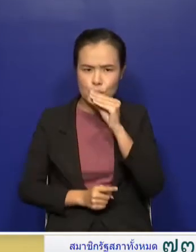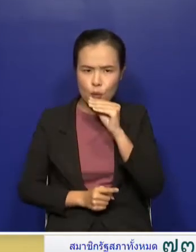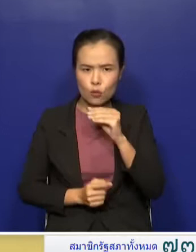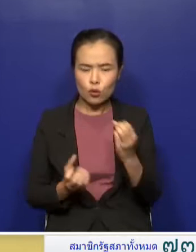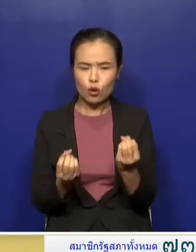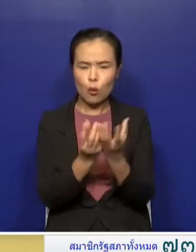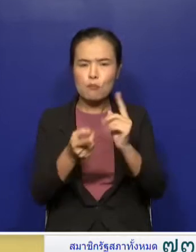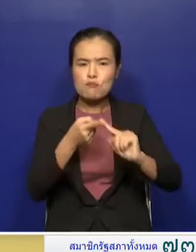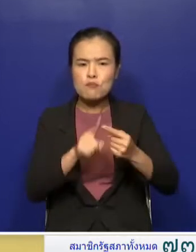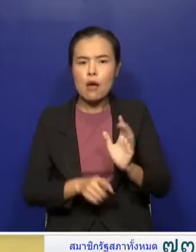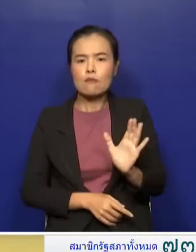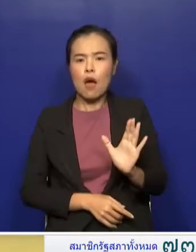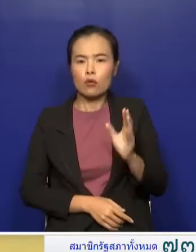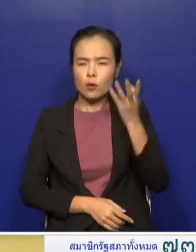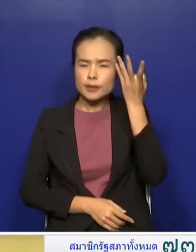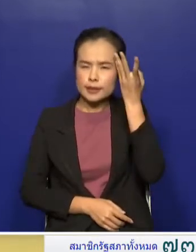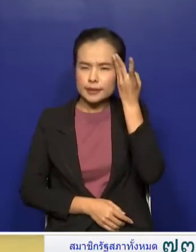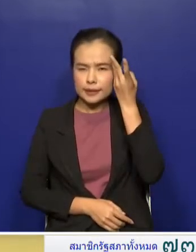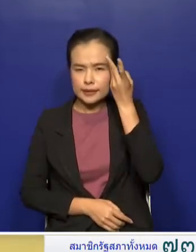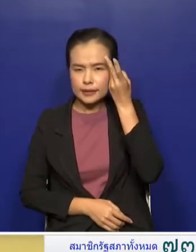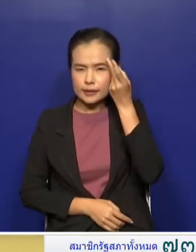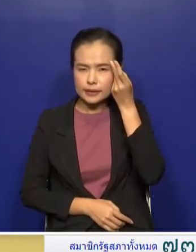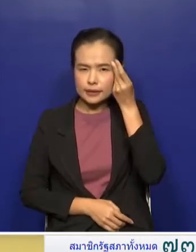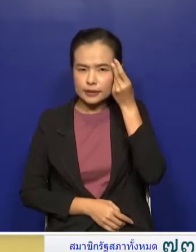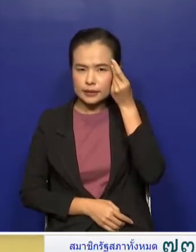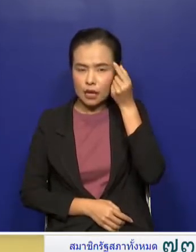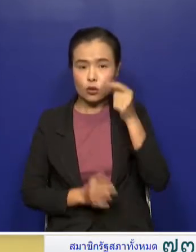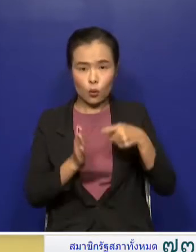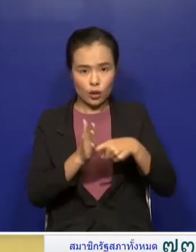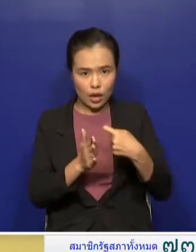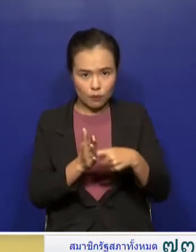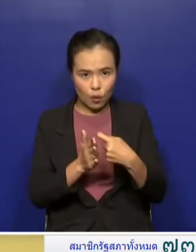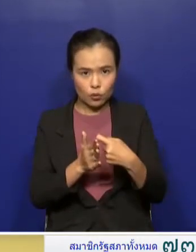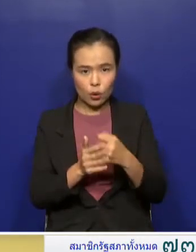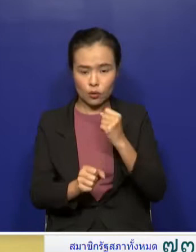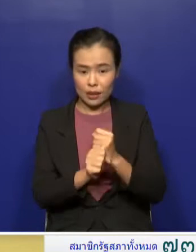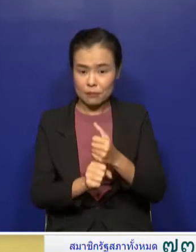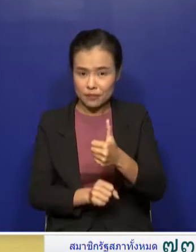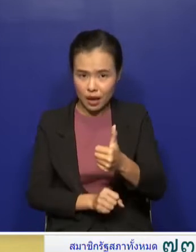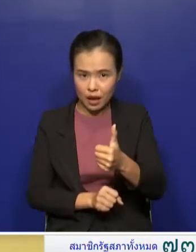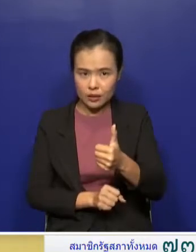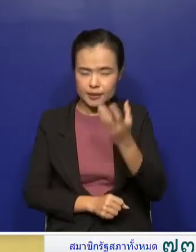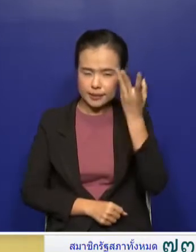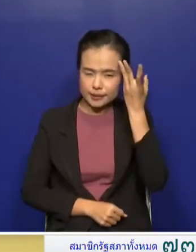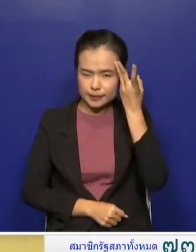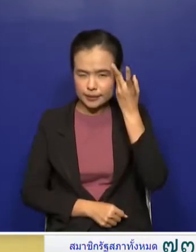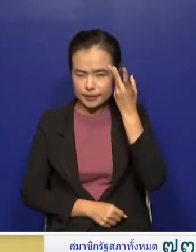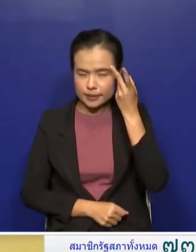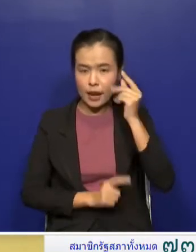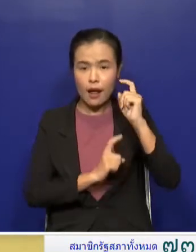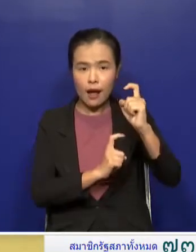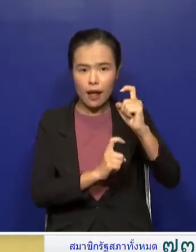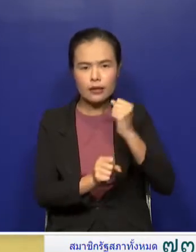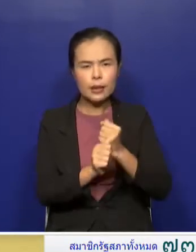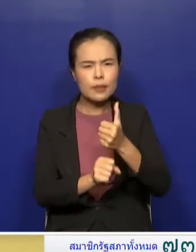เพื่อนความวิตกเนี่ยถ้าเราวิตกบนเหตุบนผลบนความเป็นไปได้วิตกเป็นความชุ่มเสียงซึ่งมันจะ